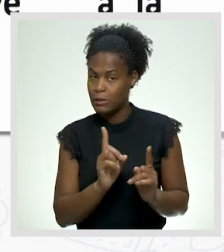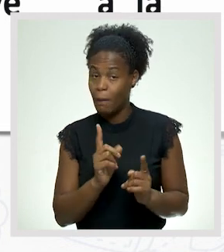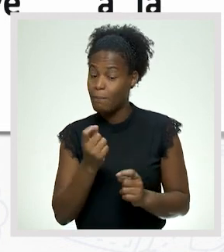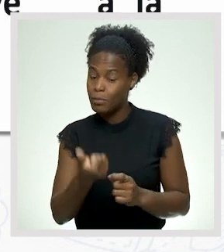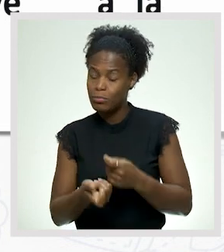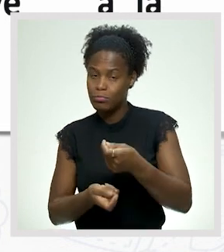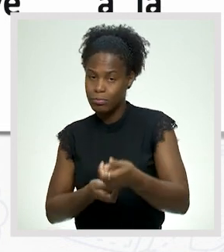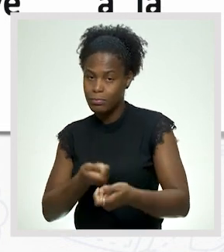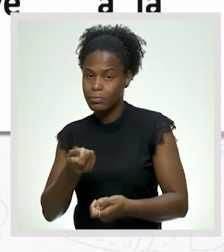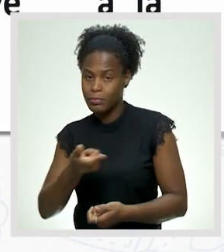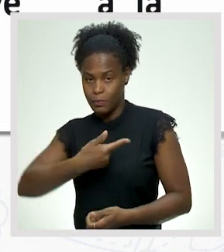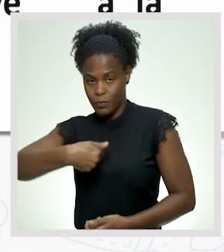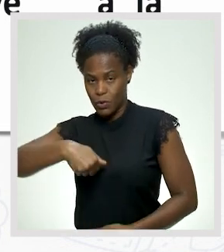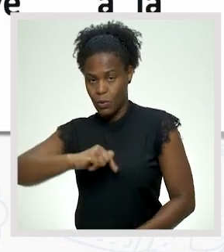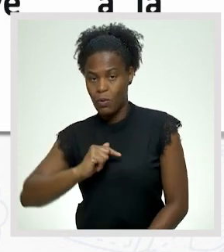petit, nous